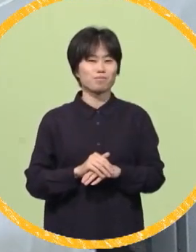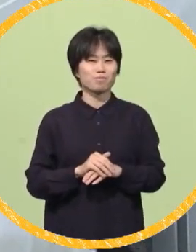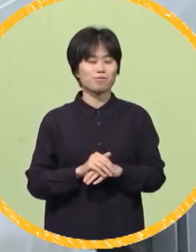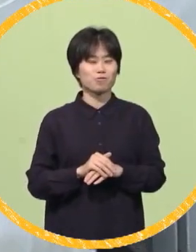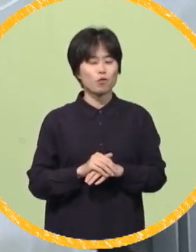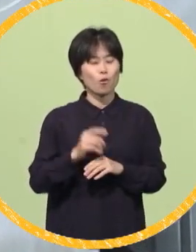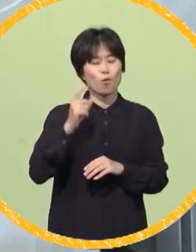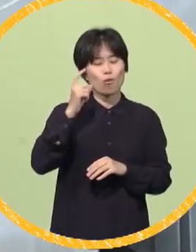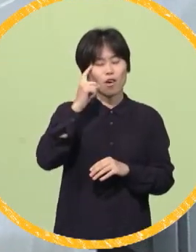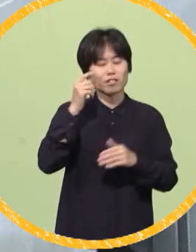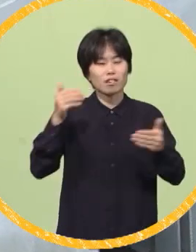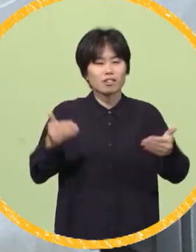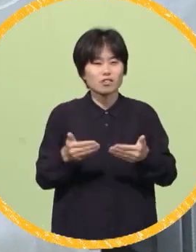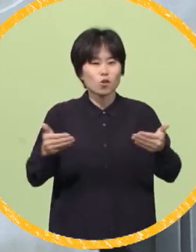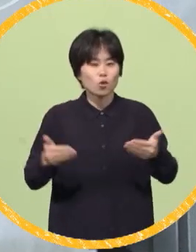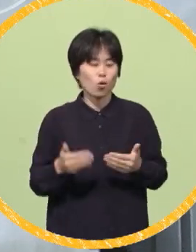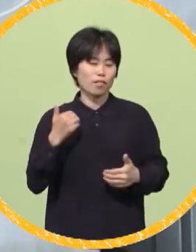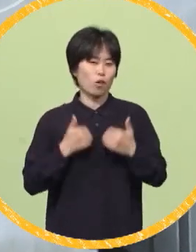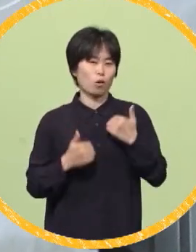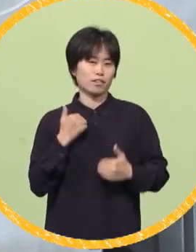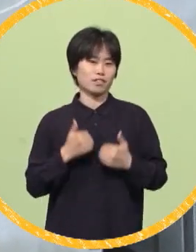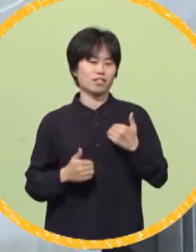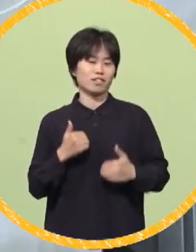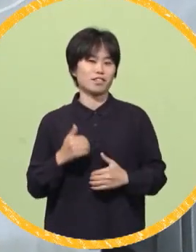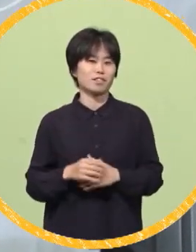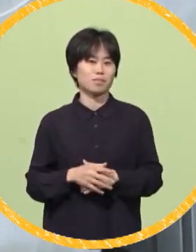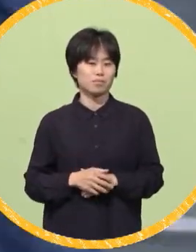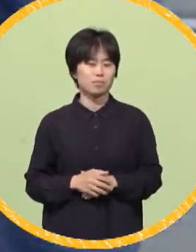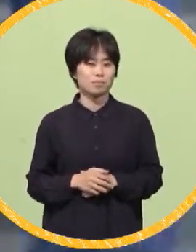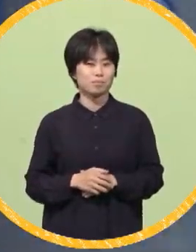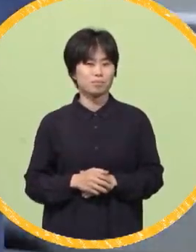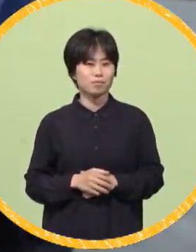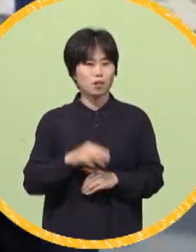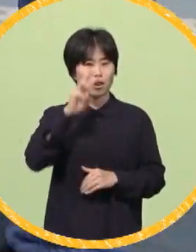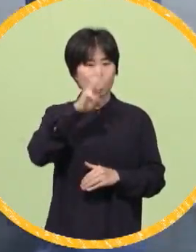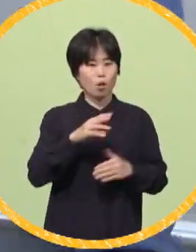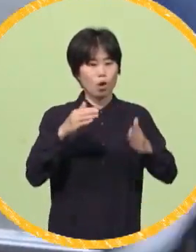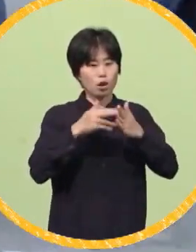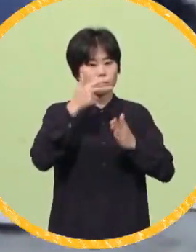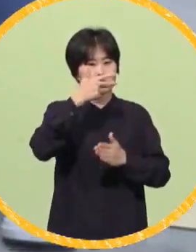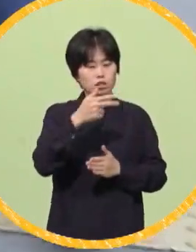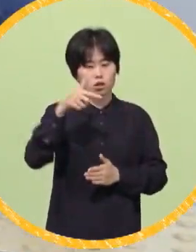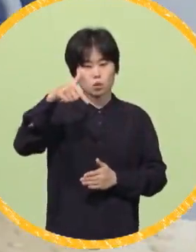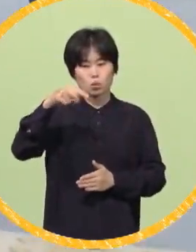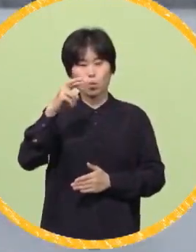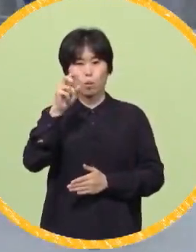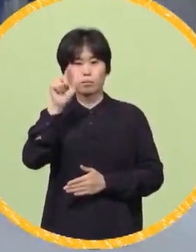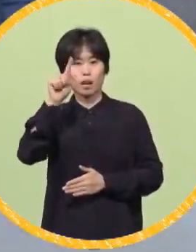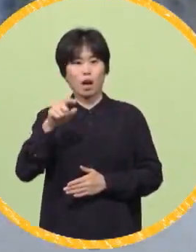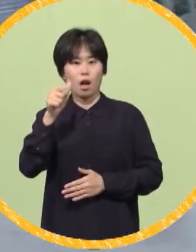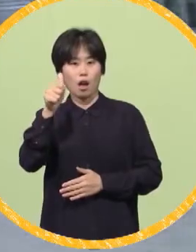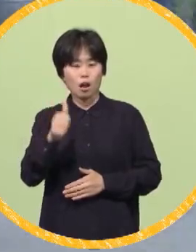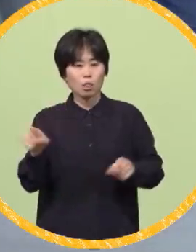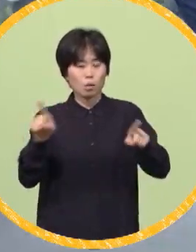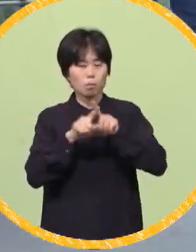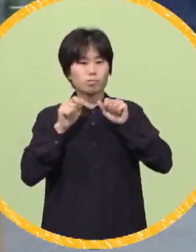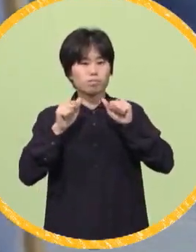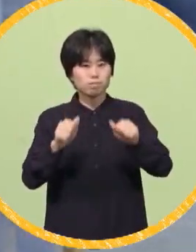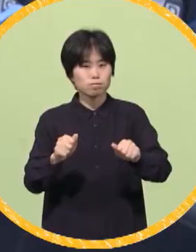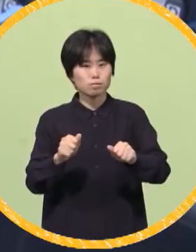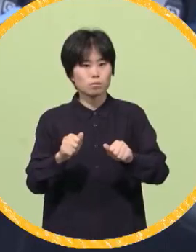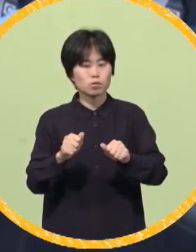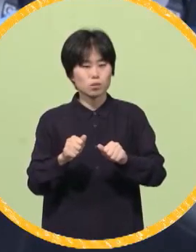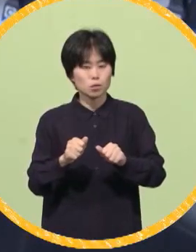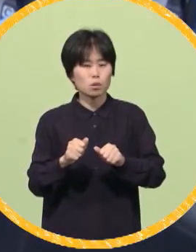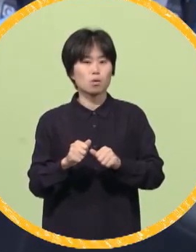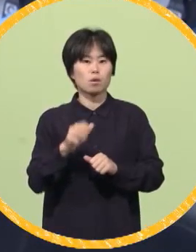感じながら仕事するのが楽しいなって思います。 川崎市と川崎フロンターレとともにこの活動を主催するのは、